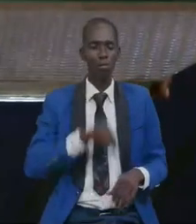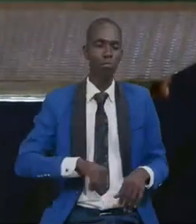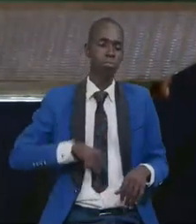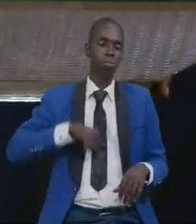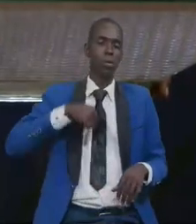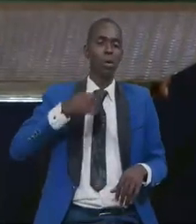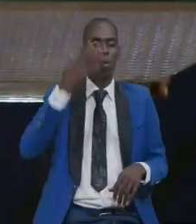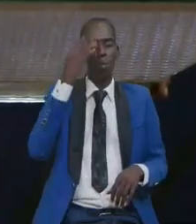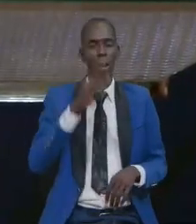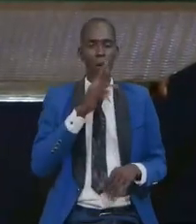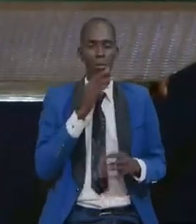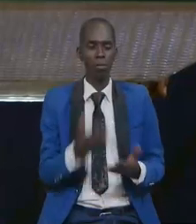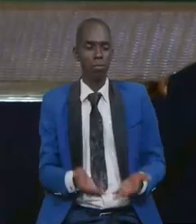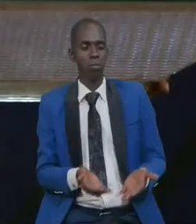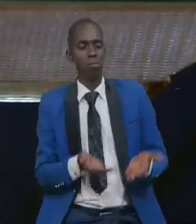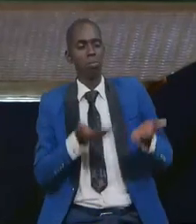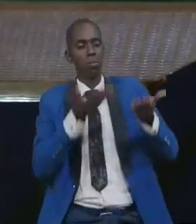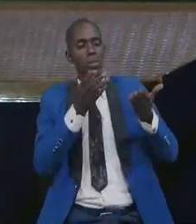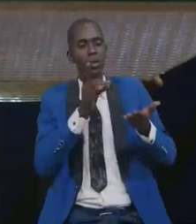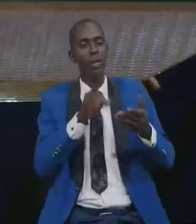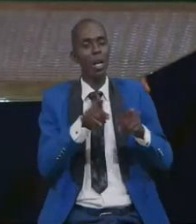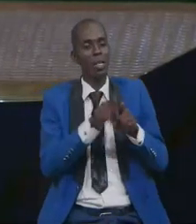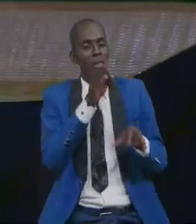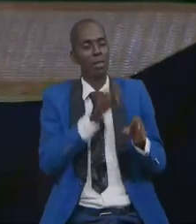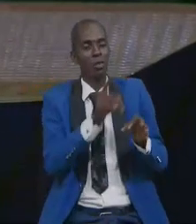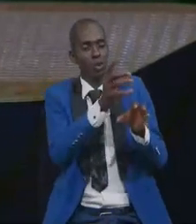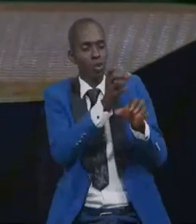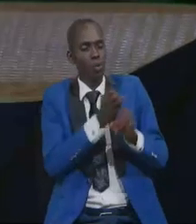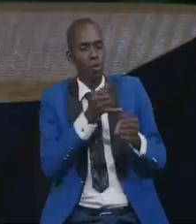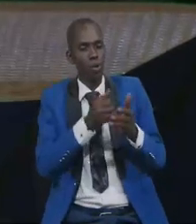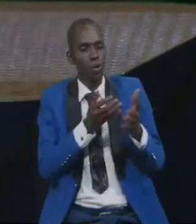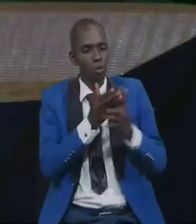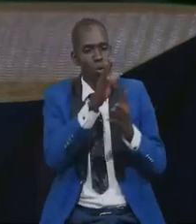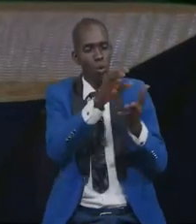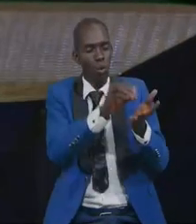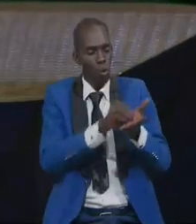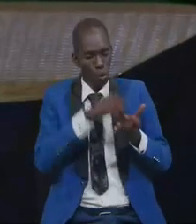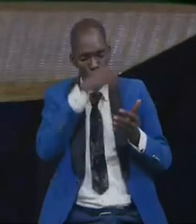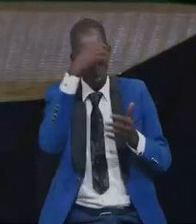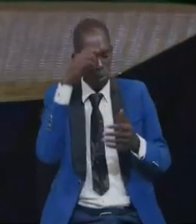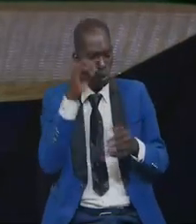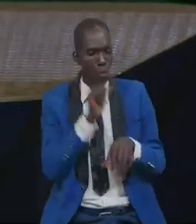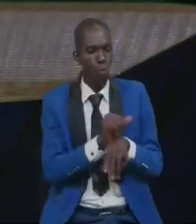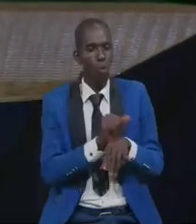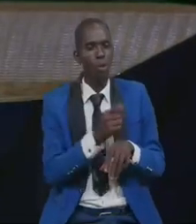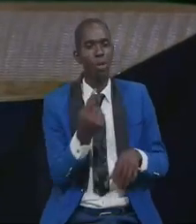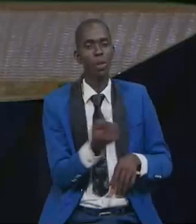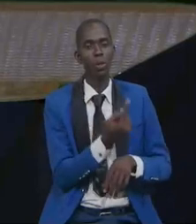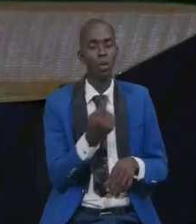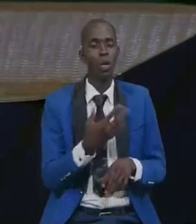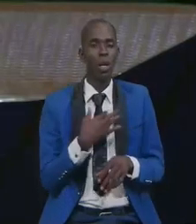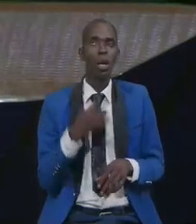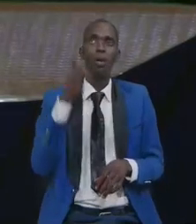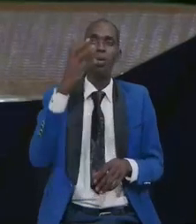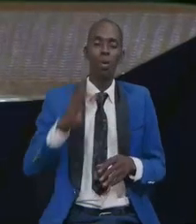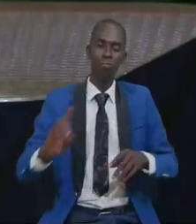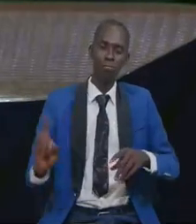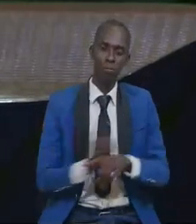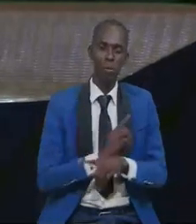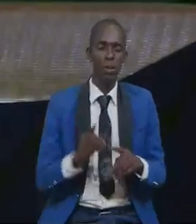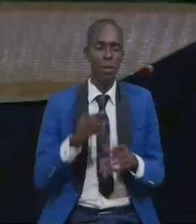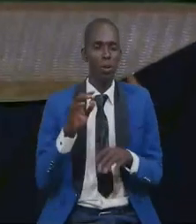exaltant, comme si vous n'avez pas reçu ça de Dieu? Et le Seigneur voudrait que cette punition et cette discipline lui parviennent jusqu'à ce